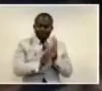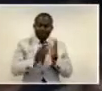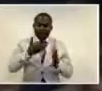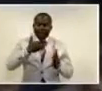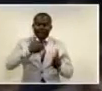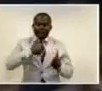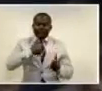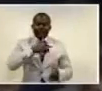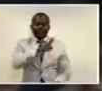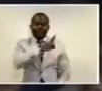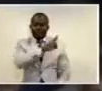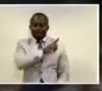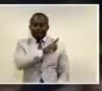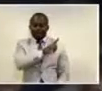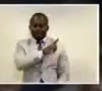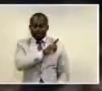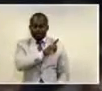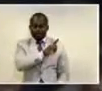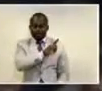amahirwe.